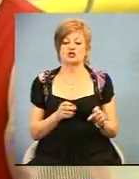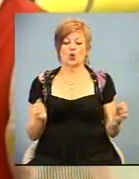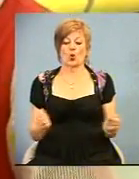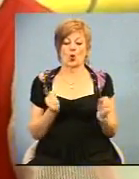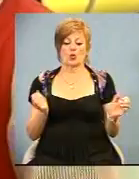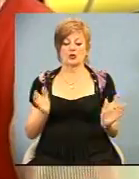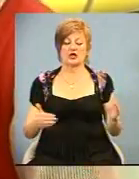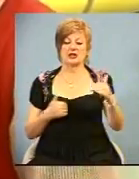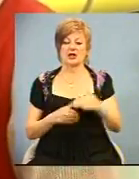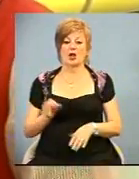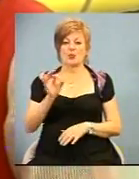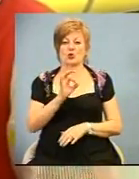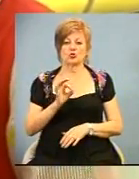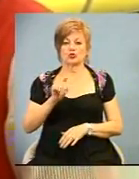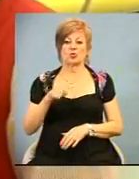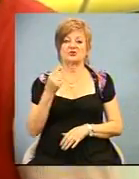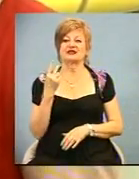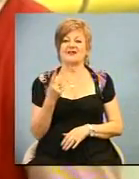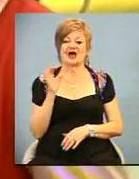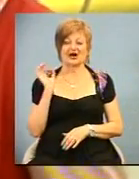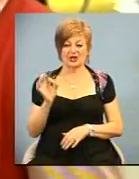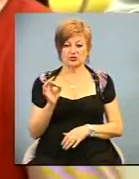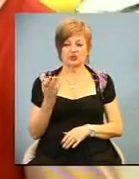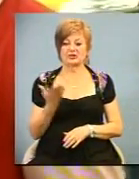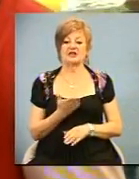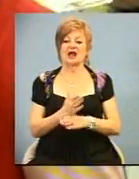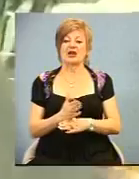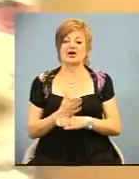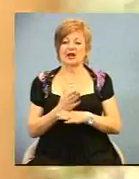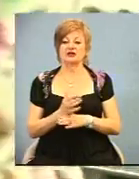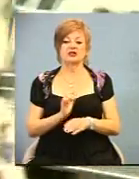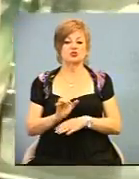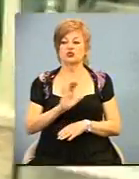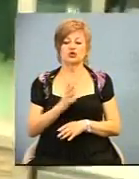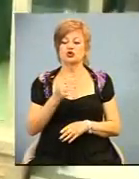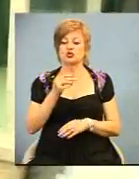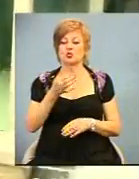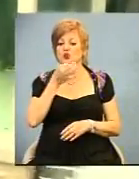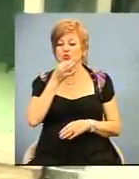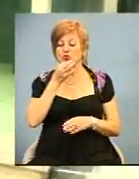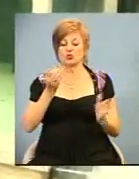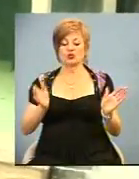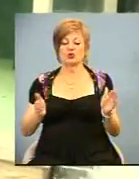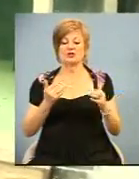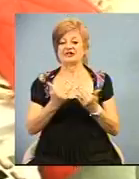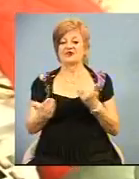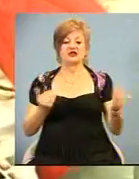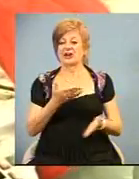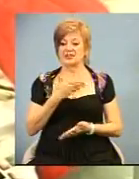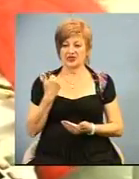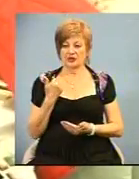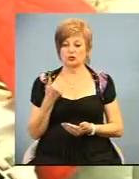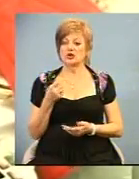где температура 0-2 градуса, где хранится продукция, которая не выложена еще на витрину. Рейди відбувалися